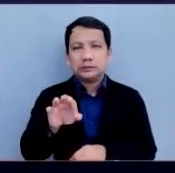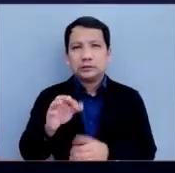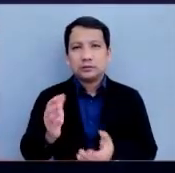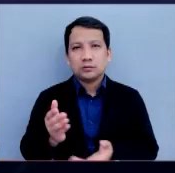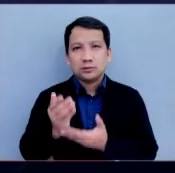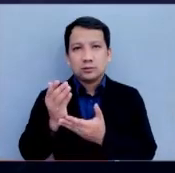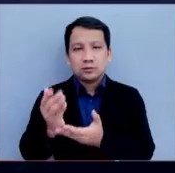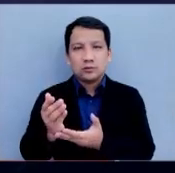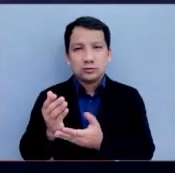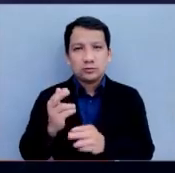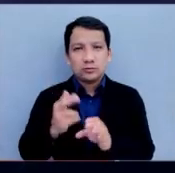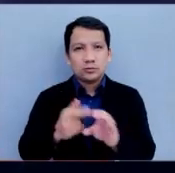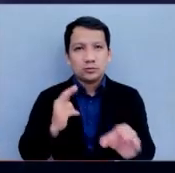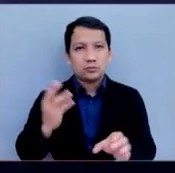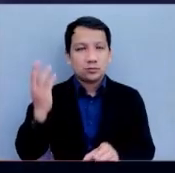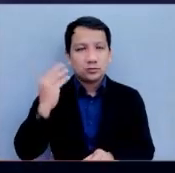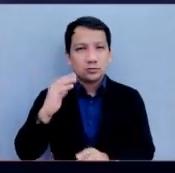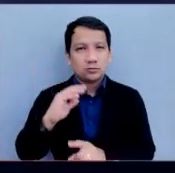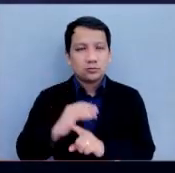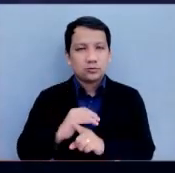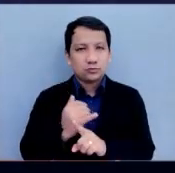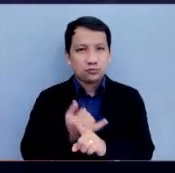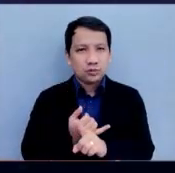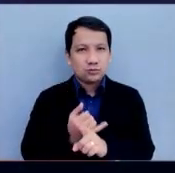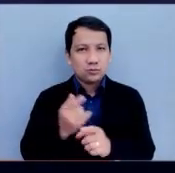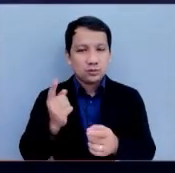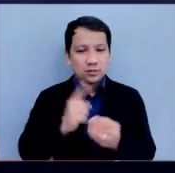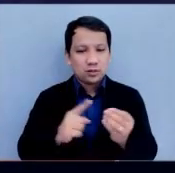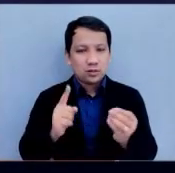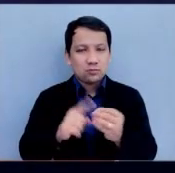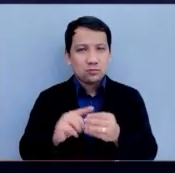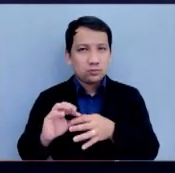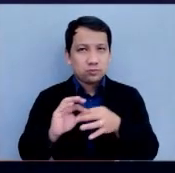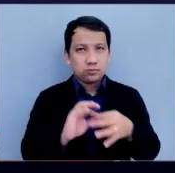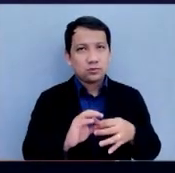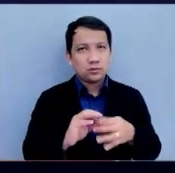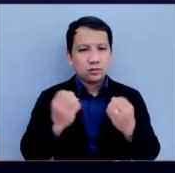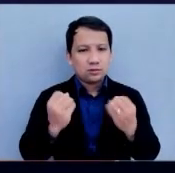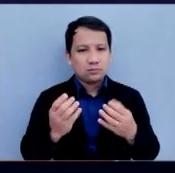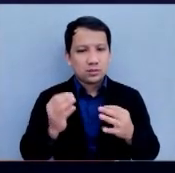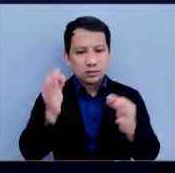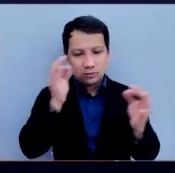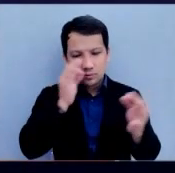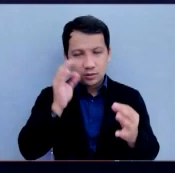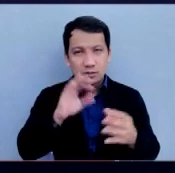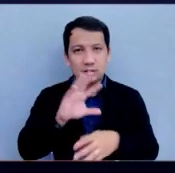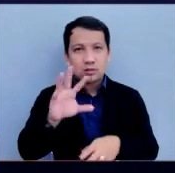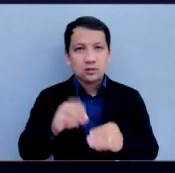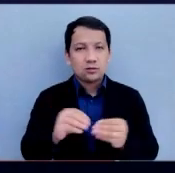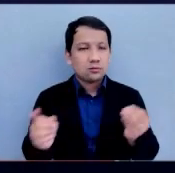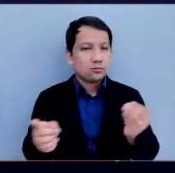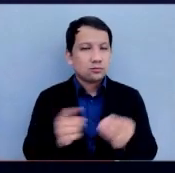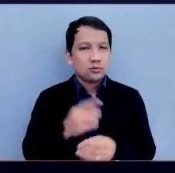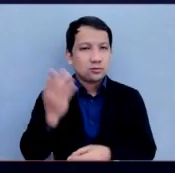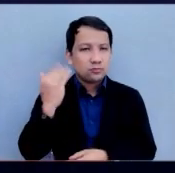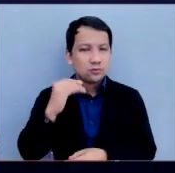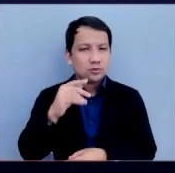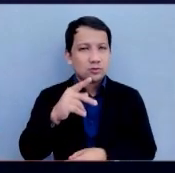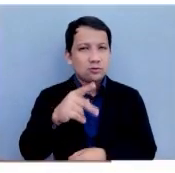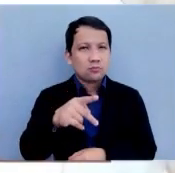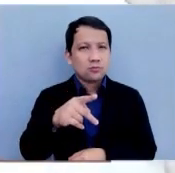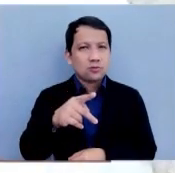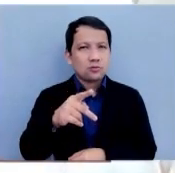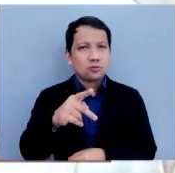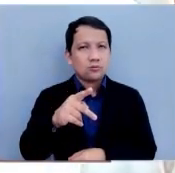courtesy resignation noong Enero matapos mumutok ang isyo sa pagkakasabat ng toneto nila ng droga sa nasibak na si dating police colonel Rodolfo Mayo